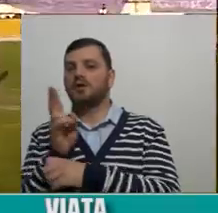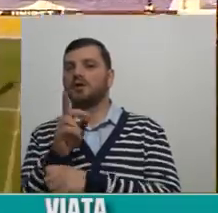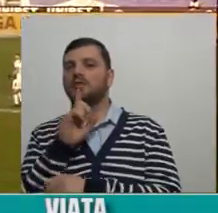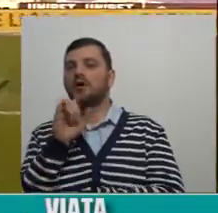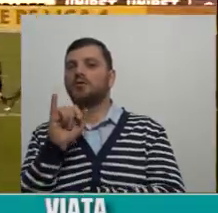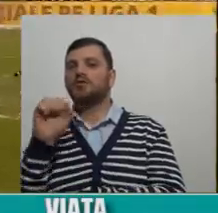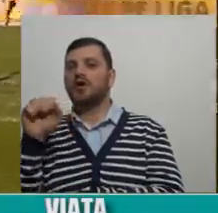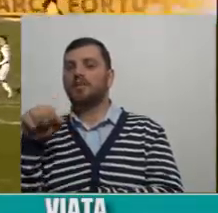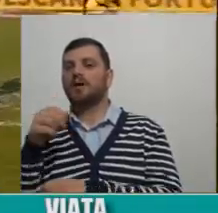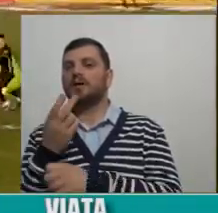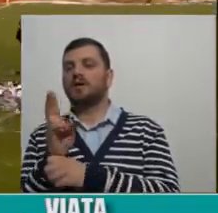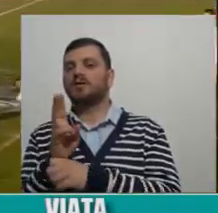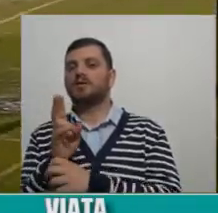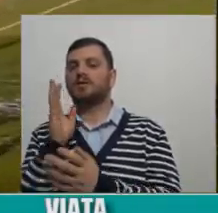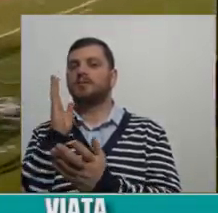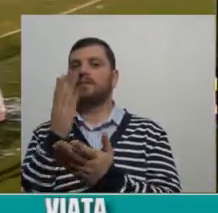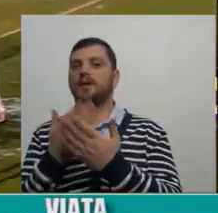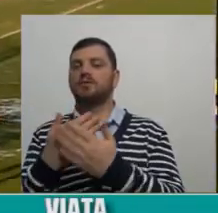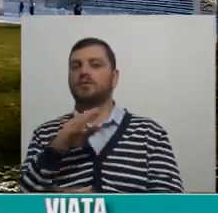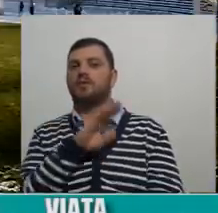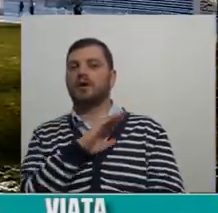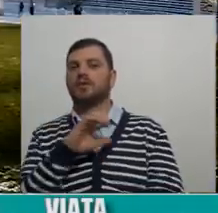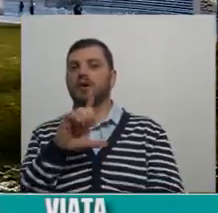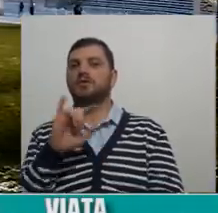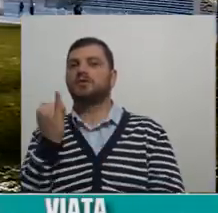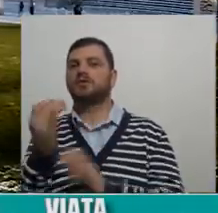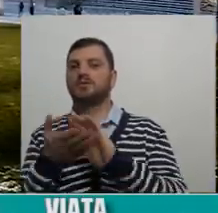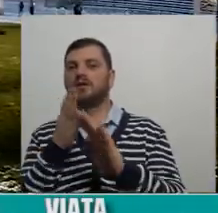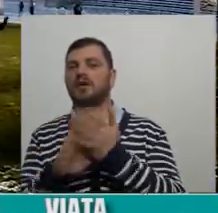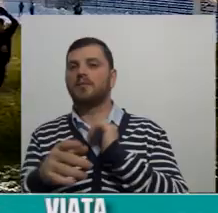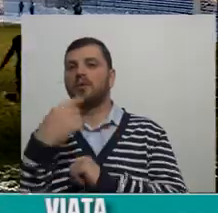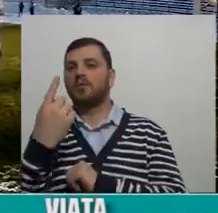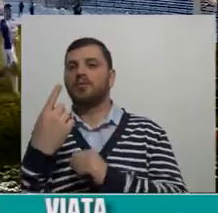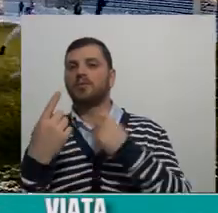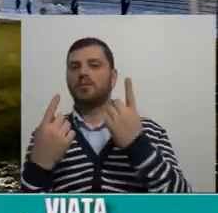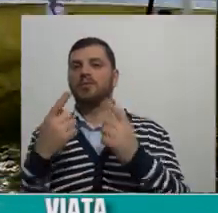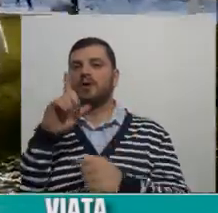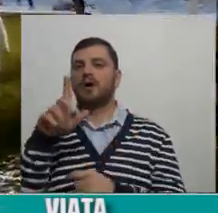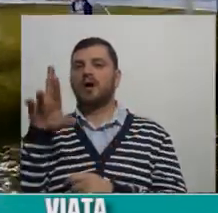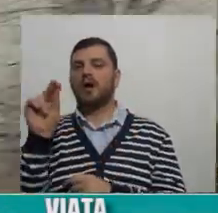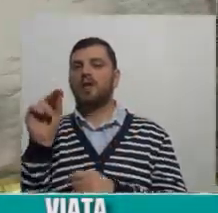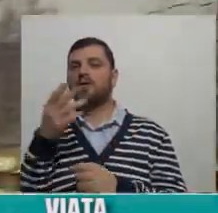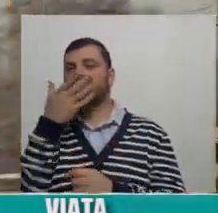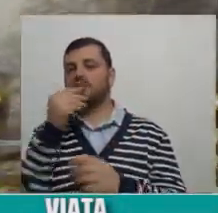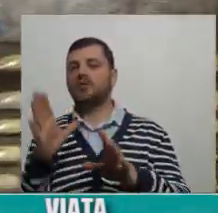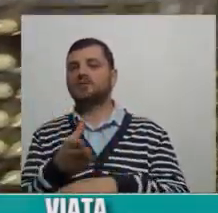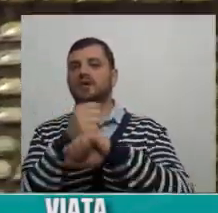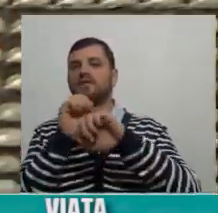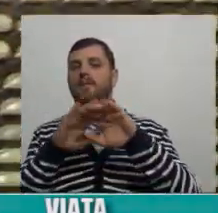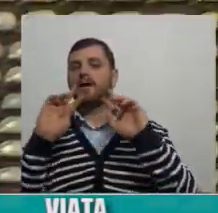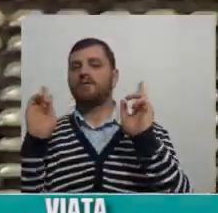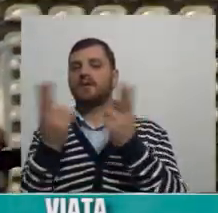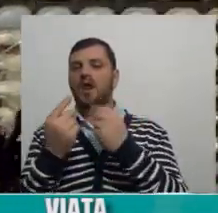ieșit greșit, iar Onuț Șerban a deviat decisiv în propria poartă. S-a terminat 1-1 după ce Grab a avut o